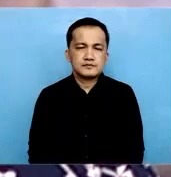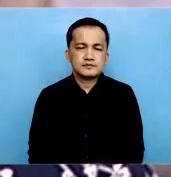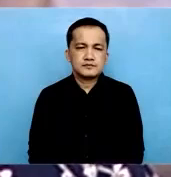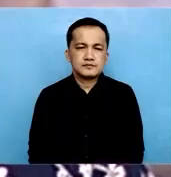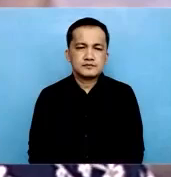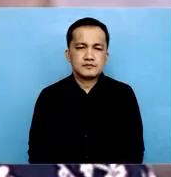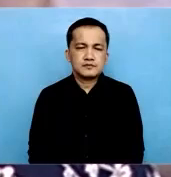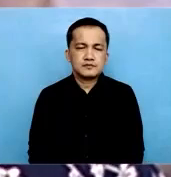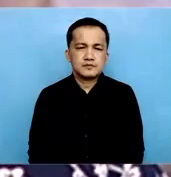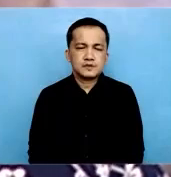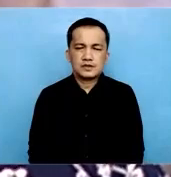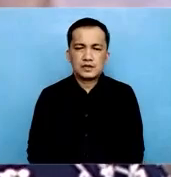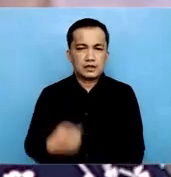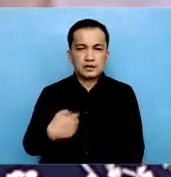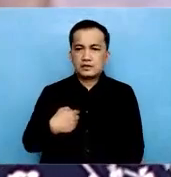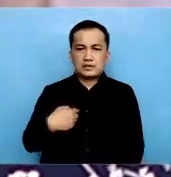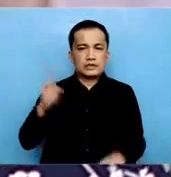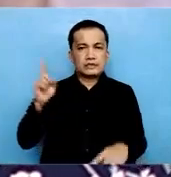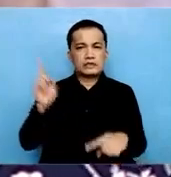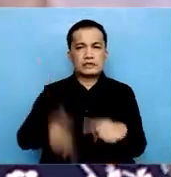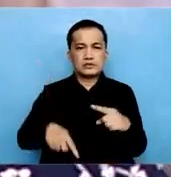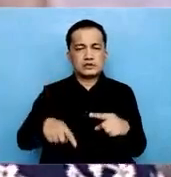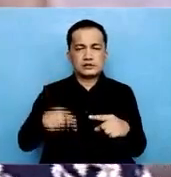Noong una, ma'am, di ako makapaniwala.